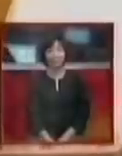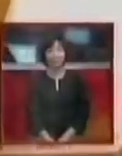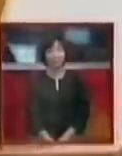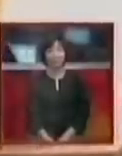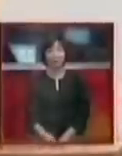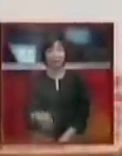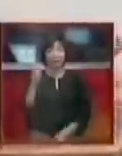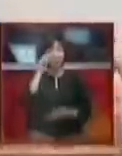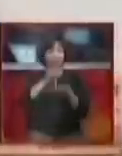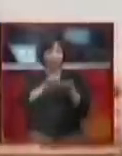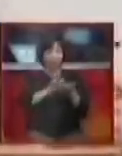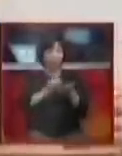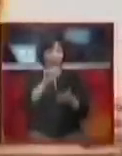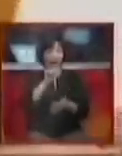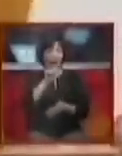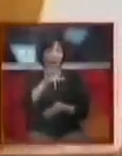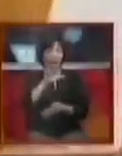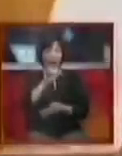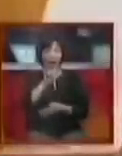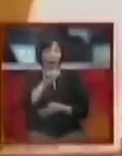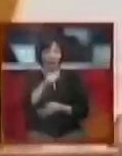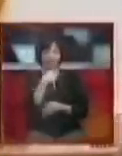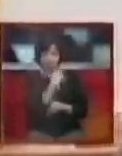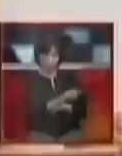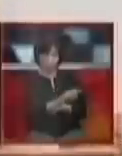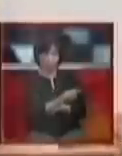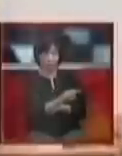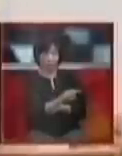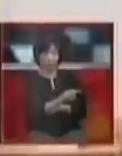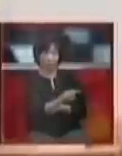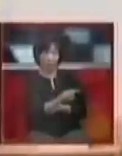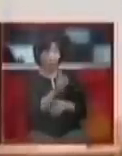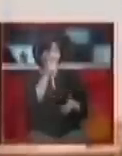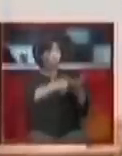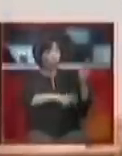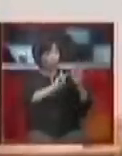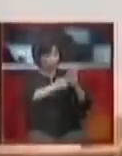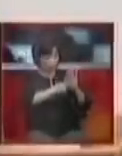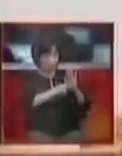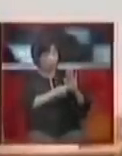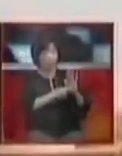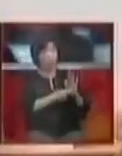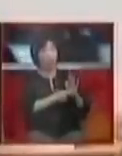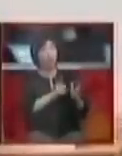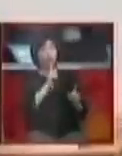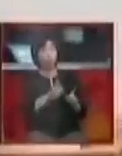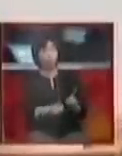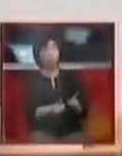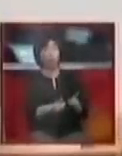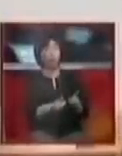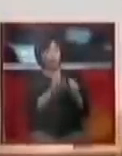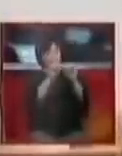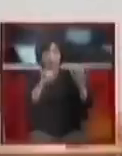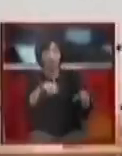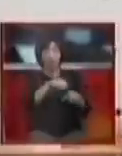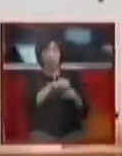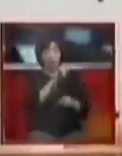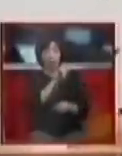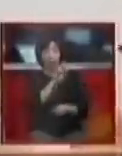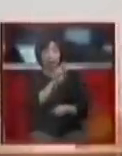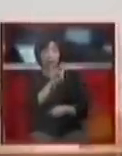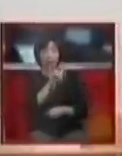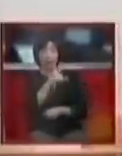Ang sabi po ni Secretary Alcala, ang susi dito, makatotohanan ang programa sa irigasyon at masigasig na implementasyon